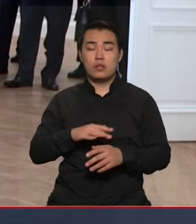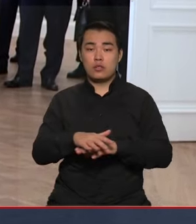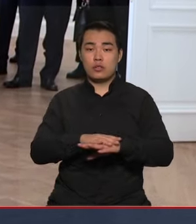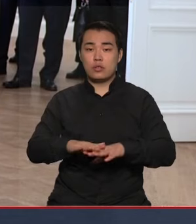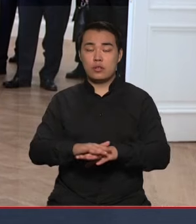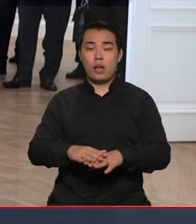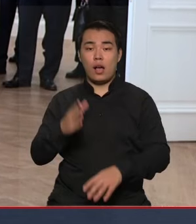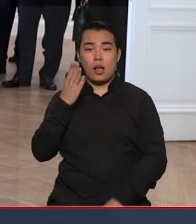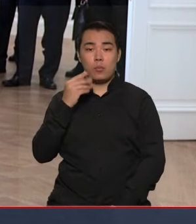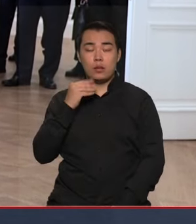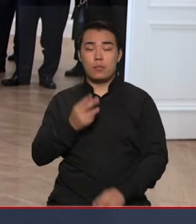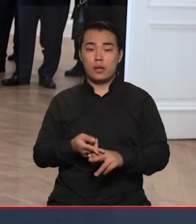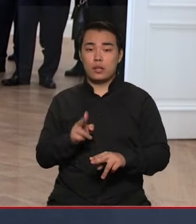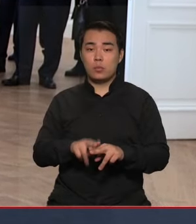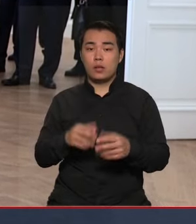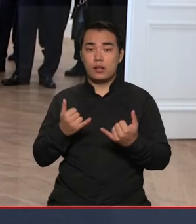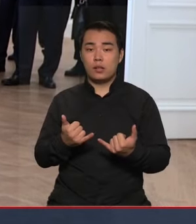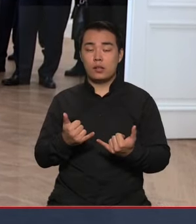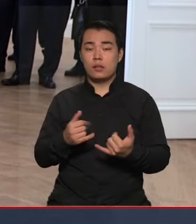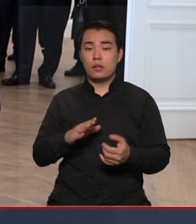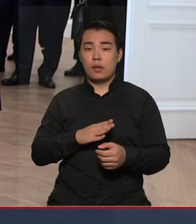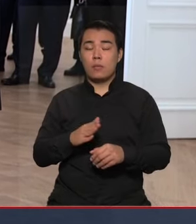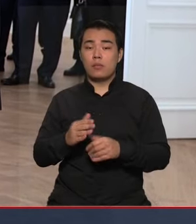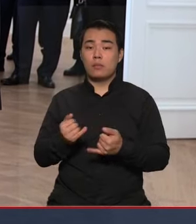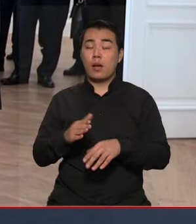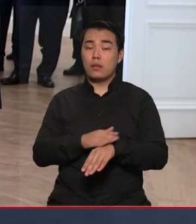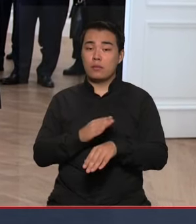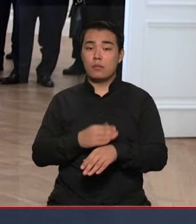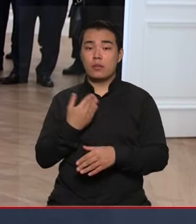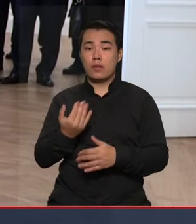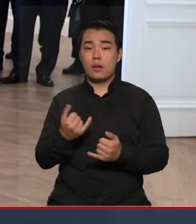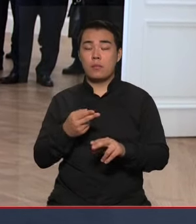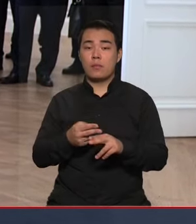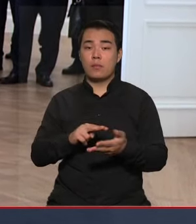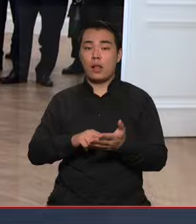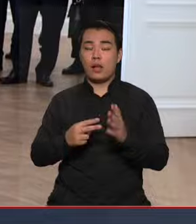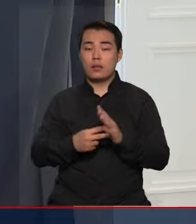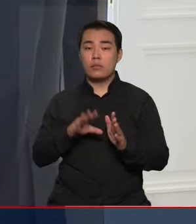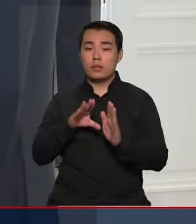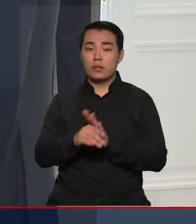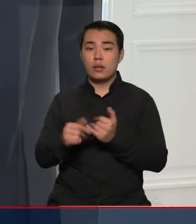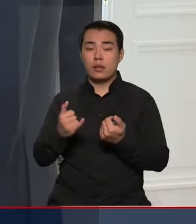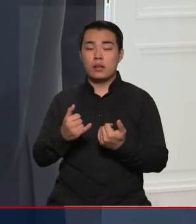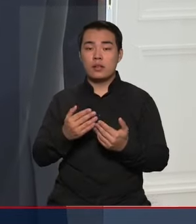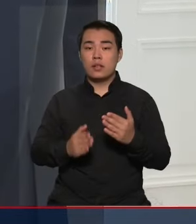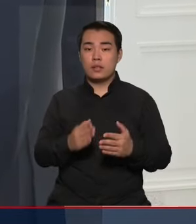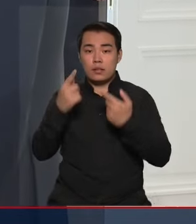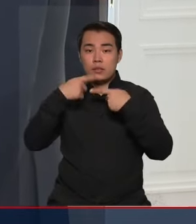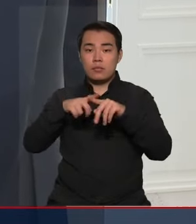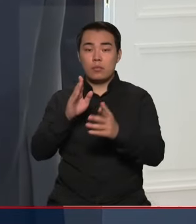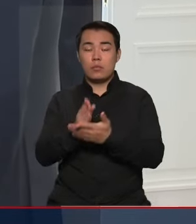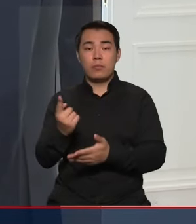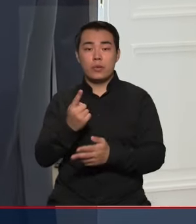Алматы. Поэтому я поощряю ваши планы внедрения инструментов искусственного интеллекта. Это